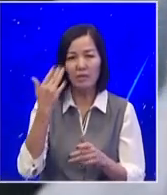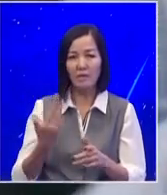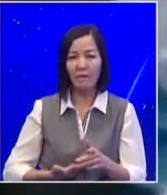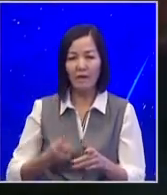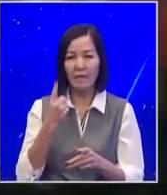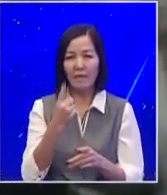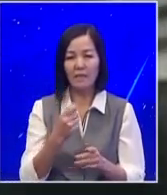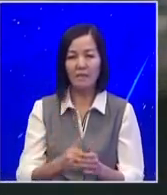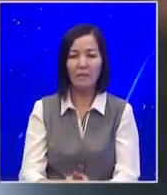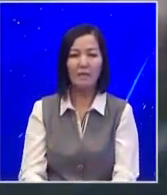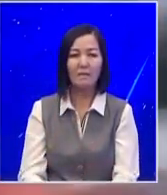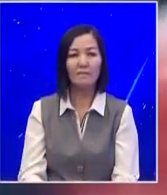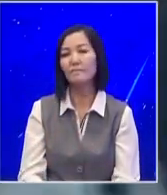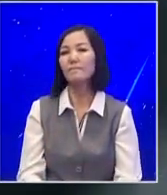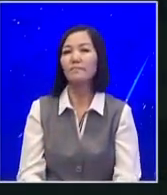проживает один.